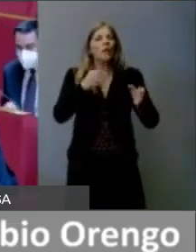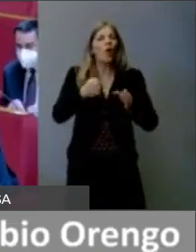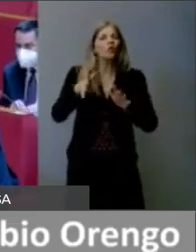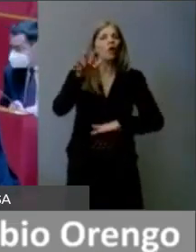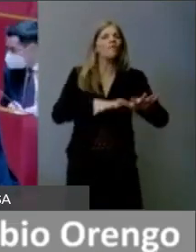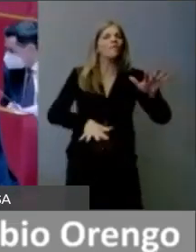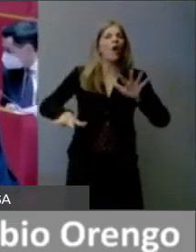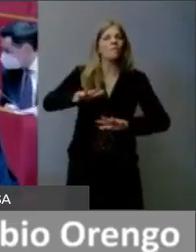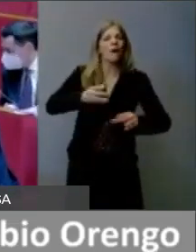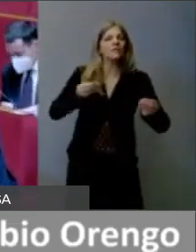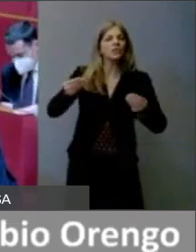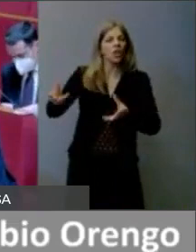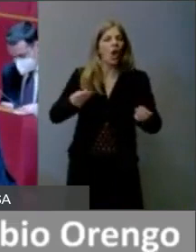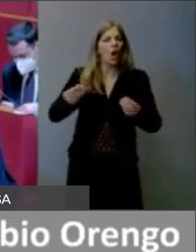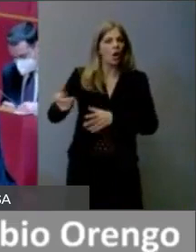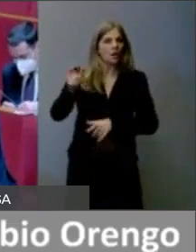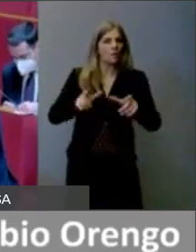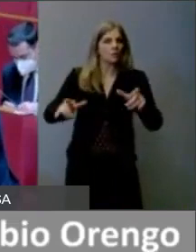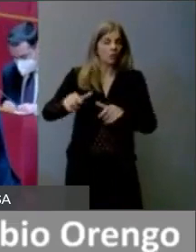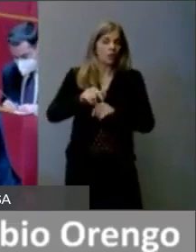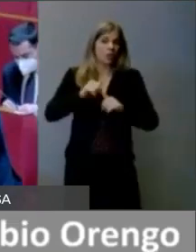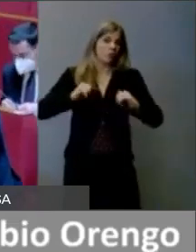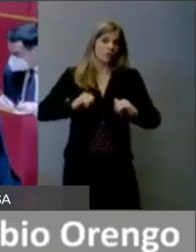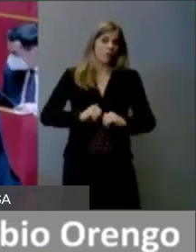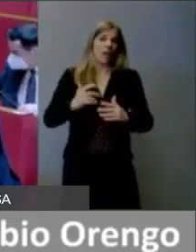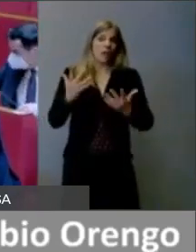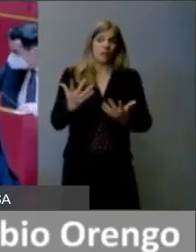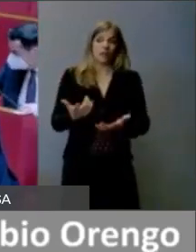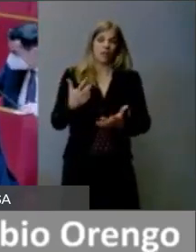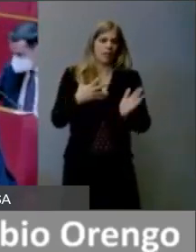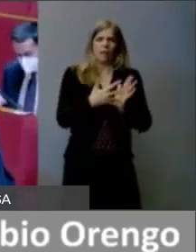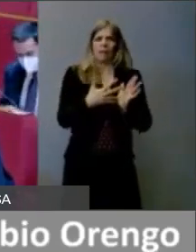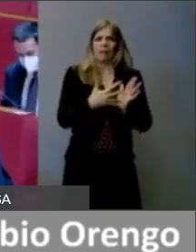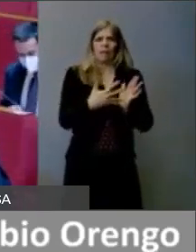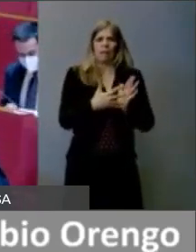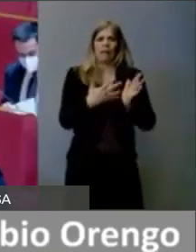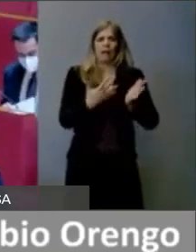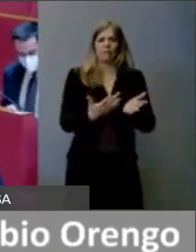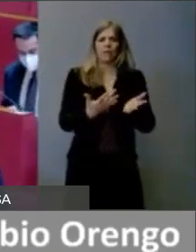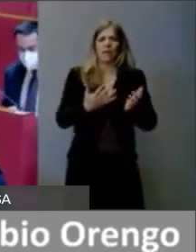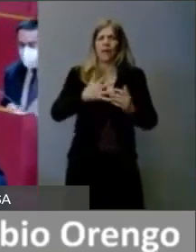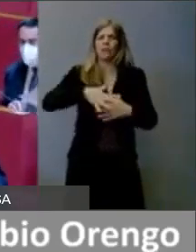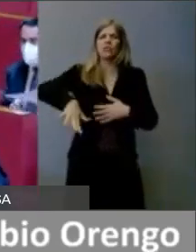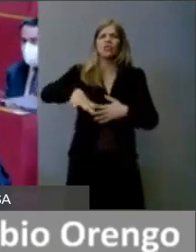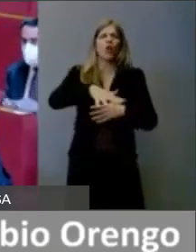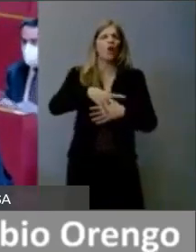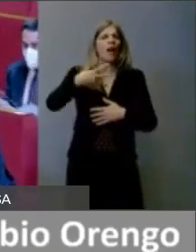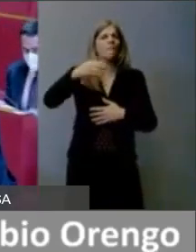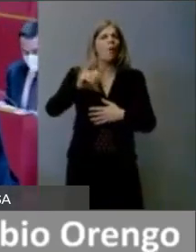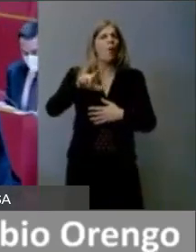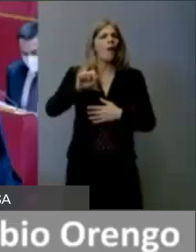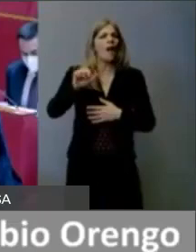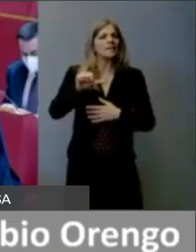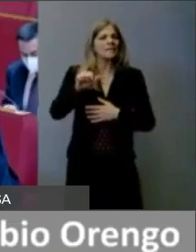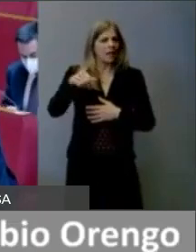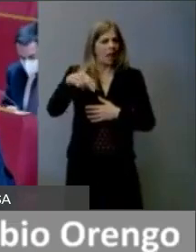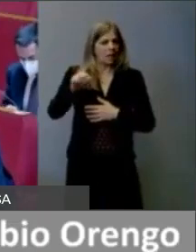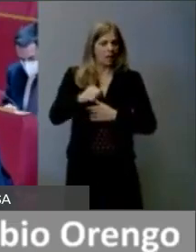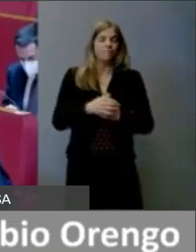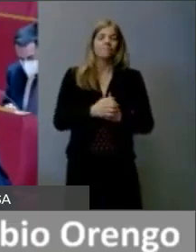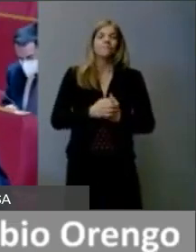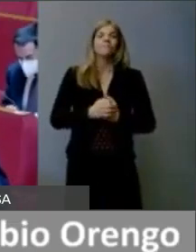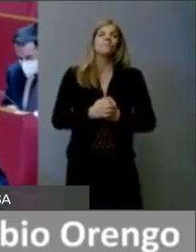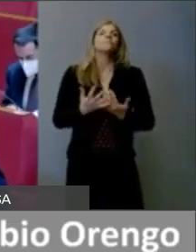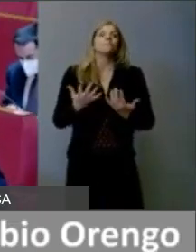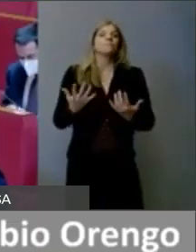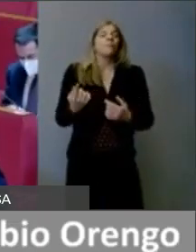questi ulteriori disagi nella nostra Molassana. E allora, ed è per questo motivo che